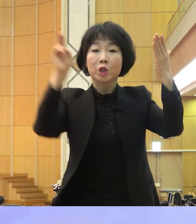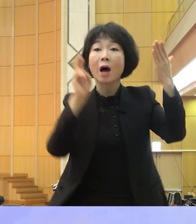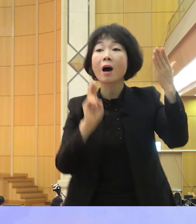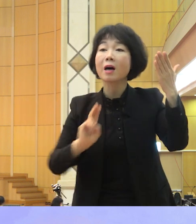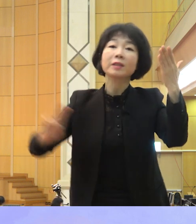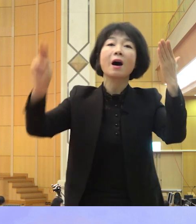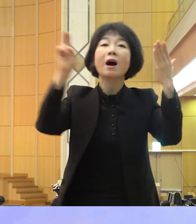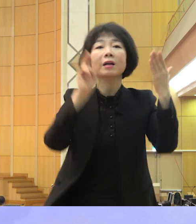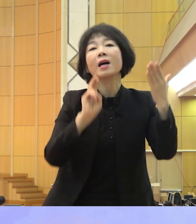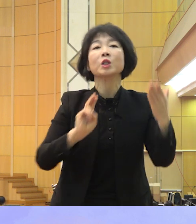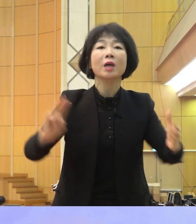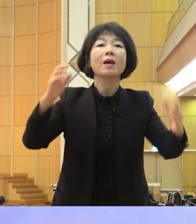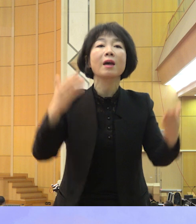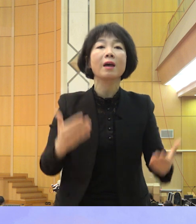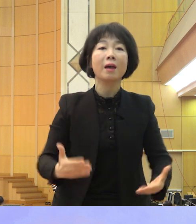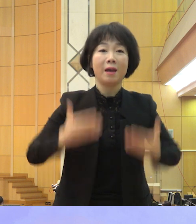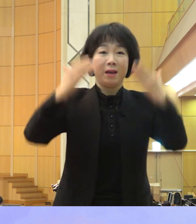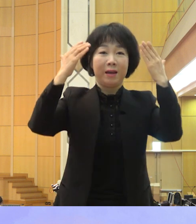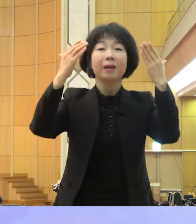할렐루야